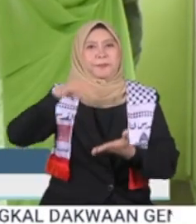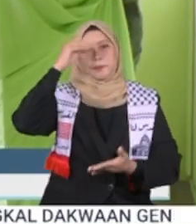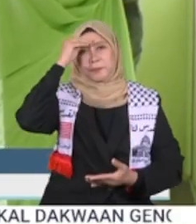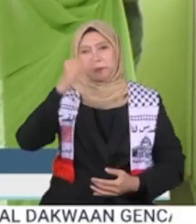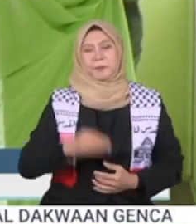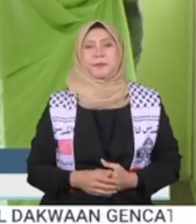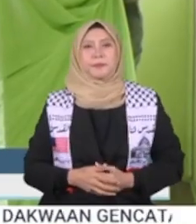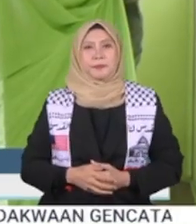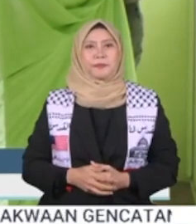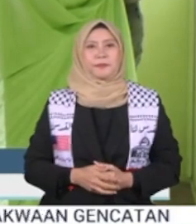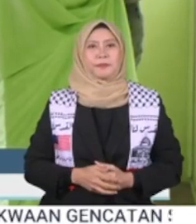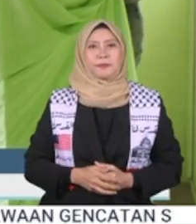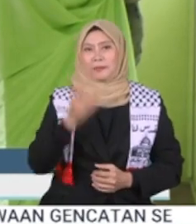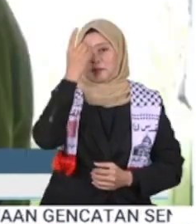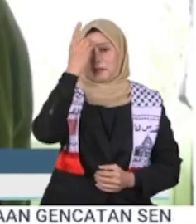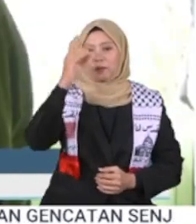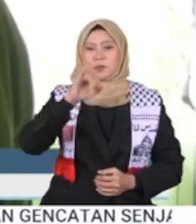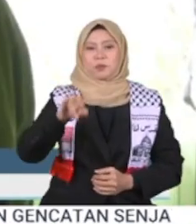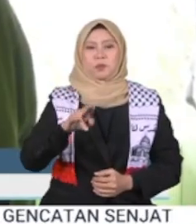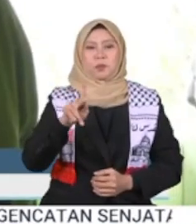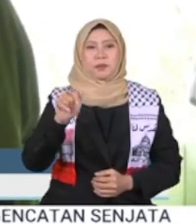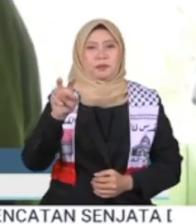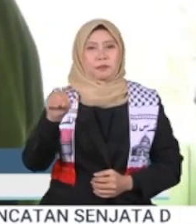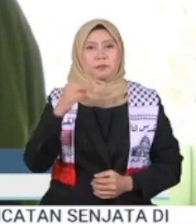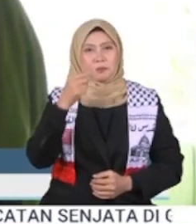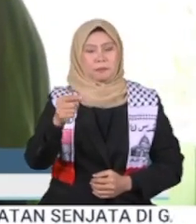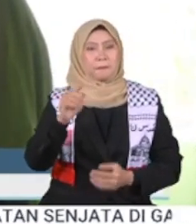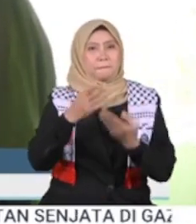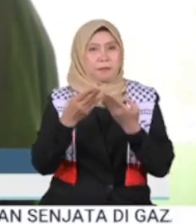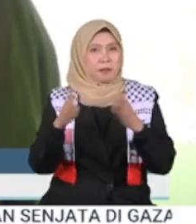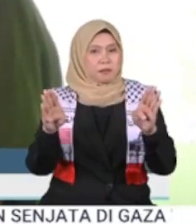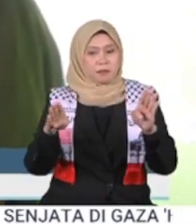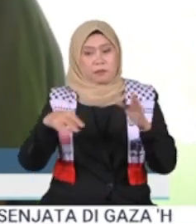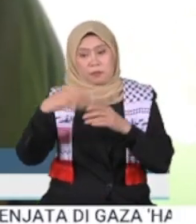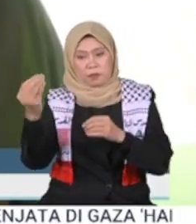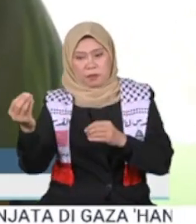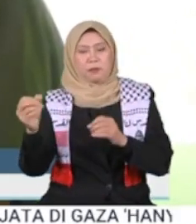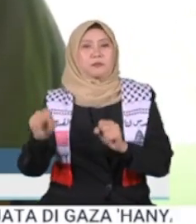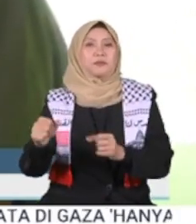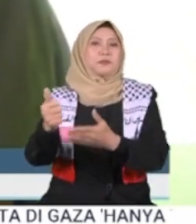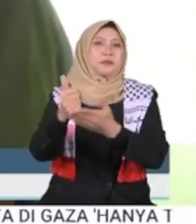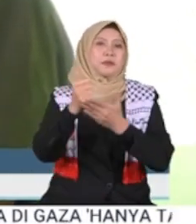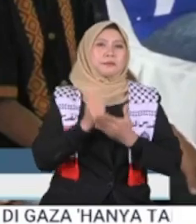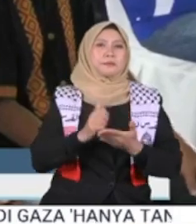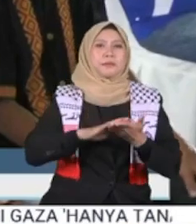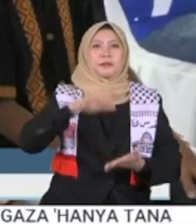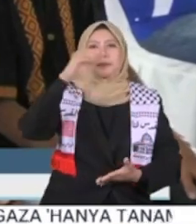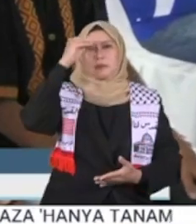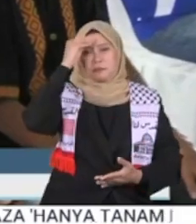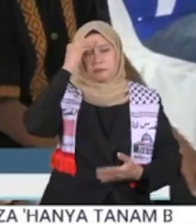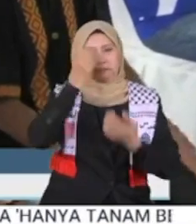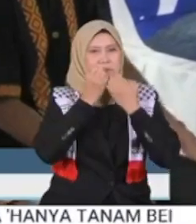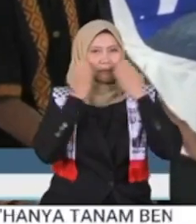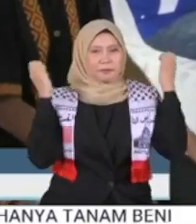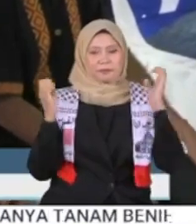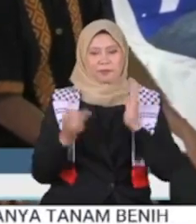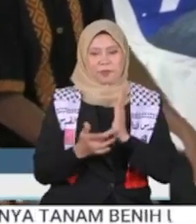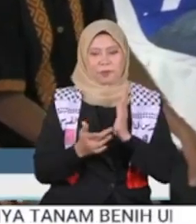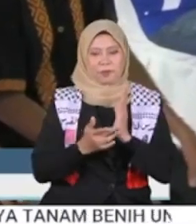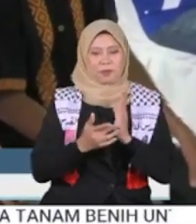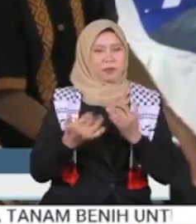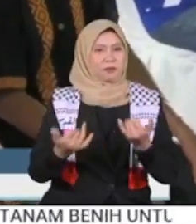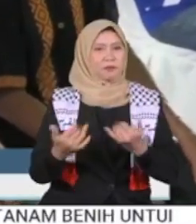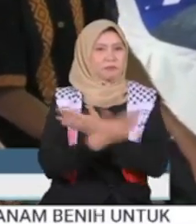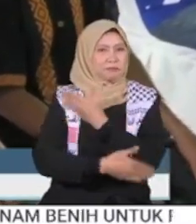inggeris menurut dat joakim penguasa baha asing berkenaan dapat membantu mempelajari kecanggihan teknologi